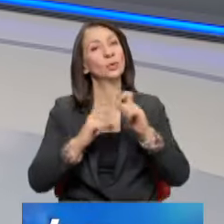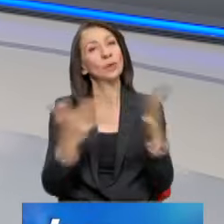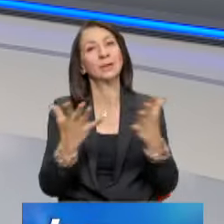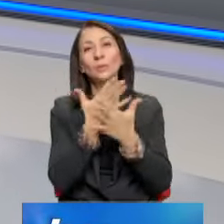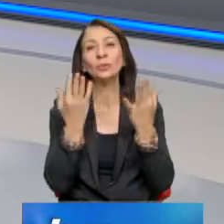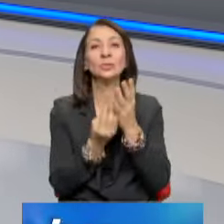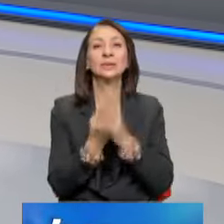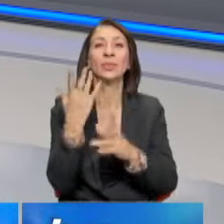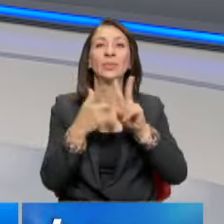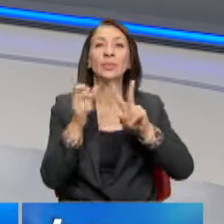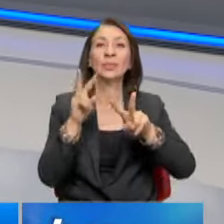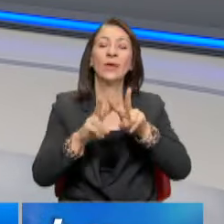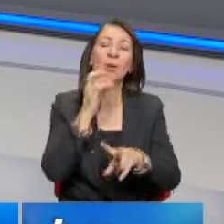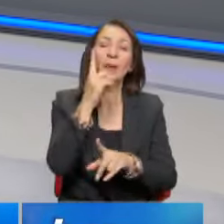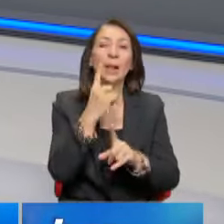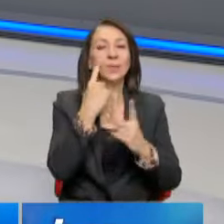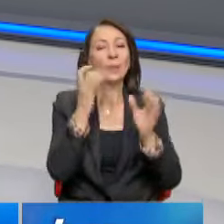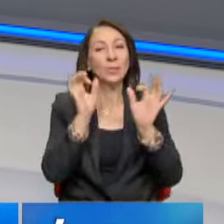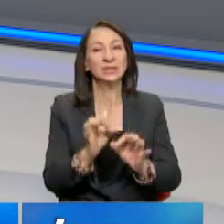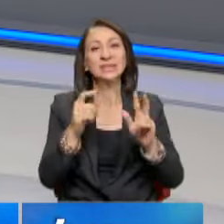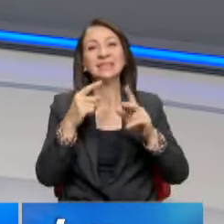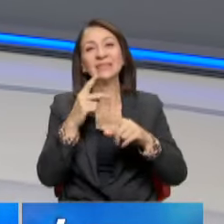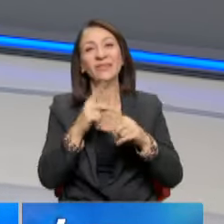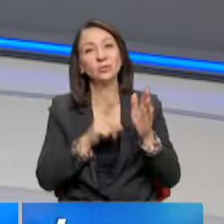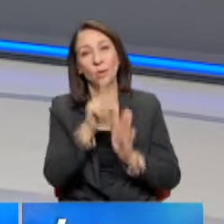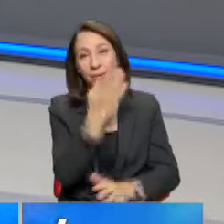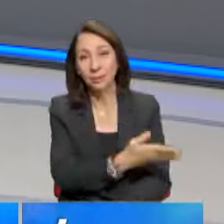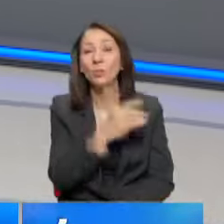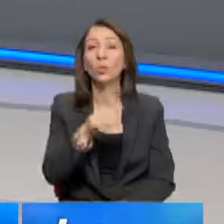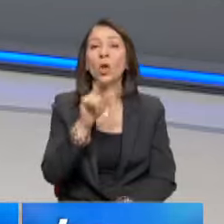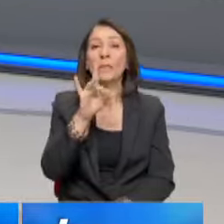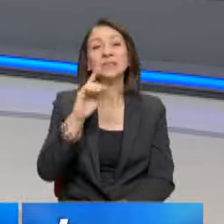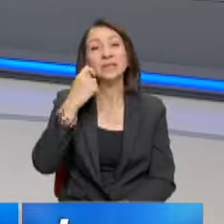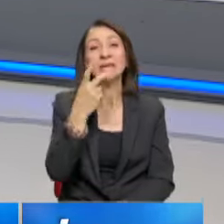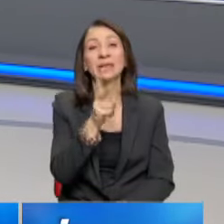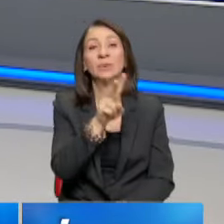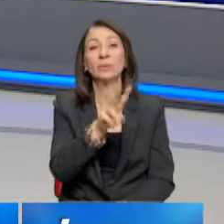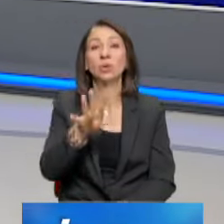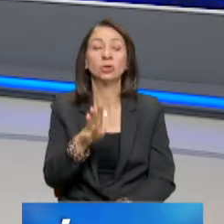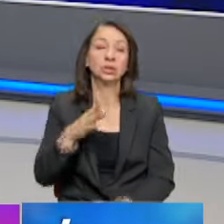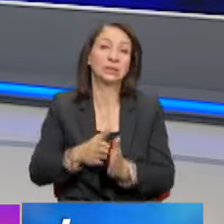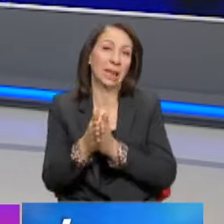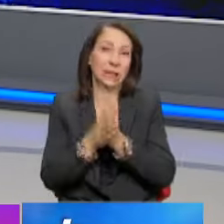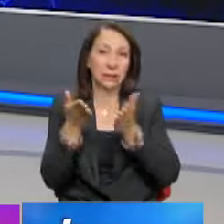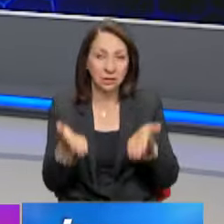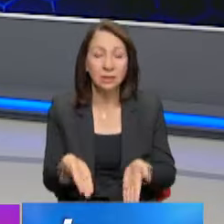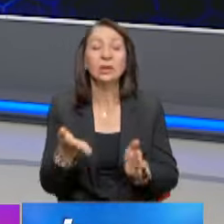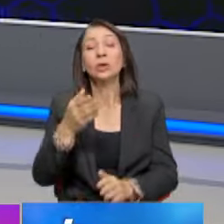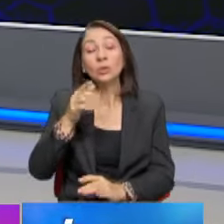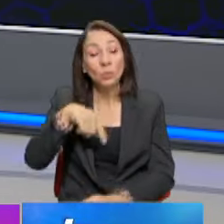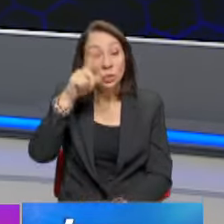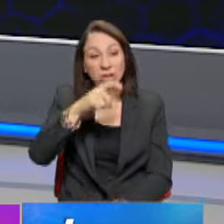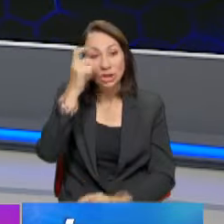Günaydın, mutlu sabahlar. Navda Haber ilk bakışta başlıyor. Ben Zafer Söken. Bugün 15 Ekim 2024, günlerden salı. Günün